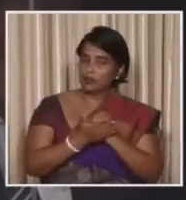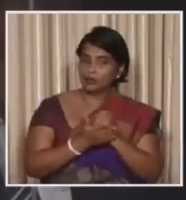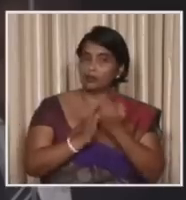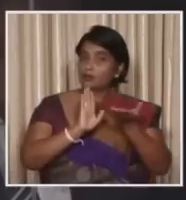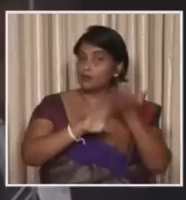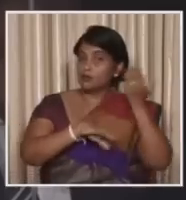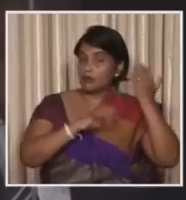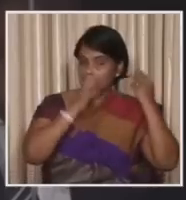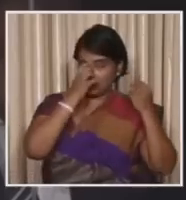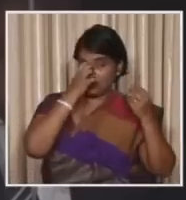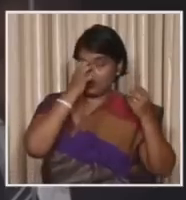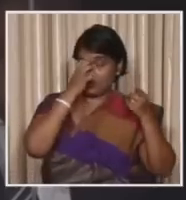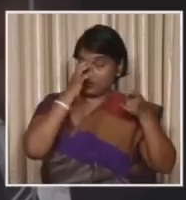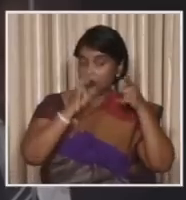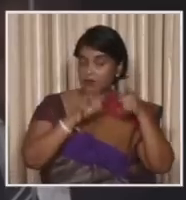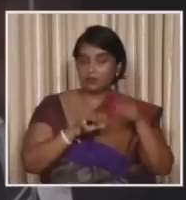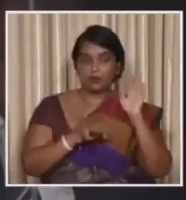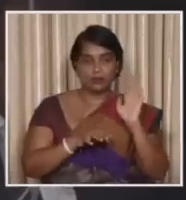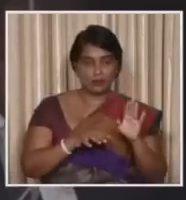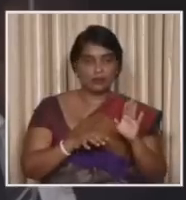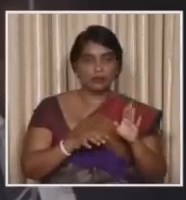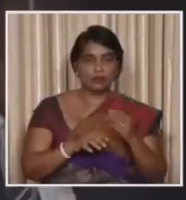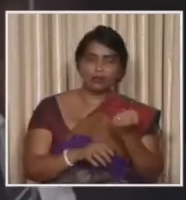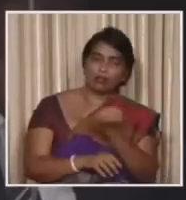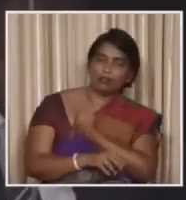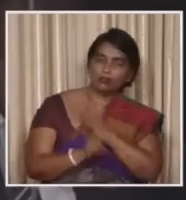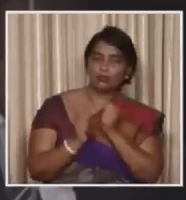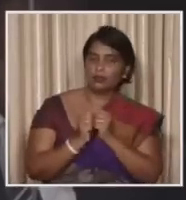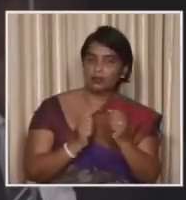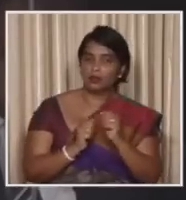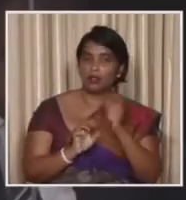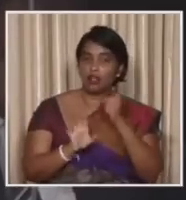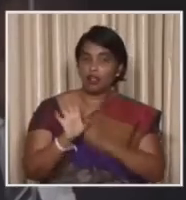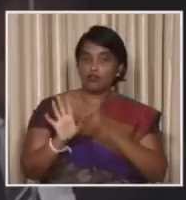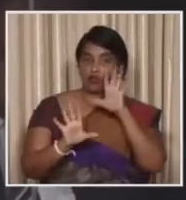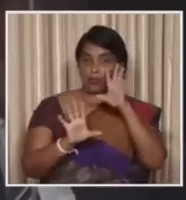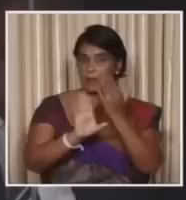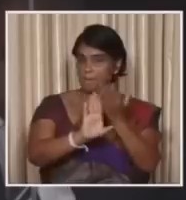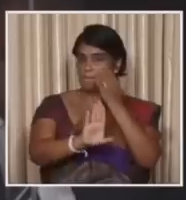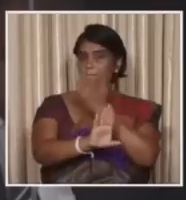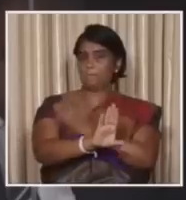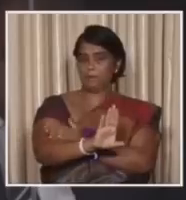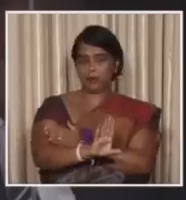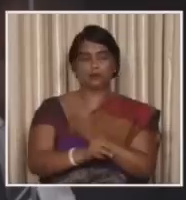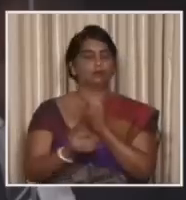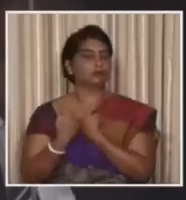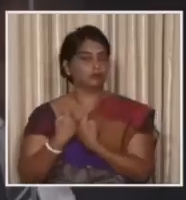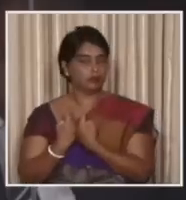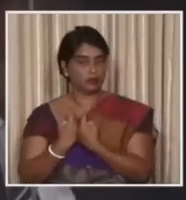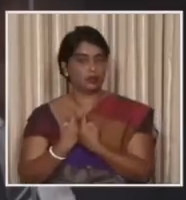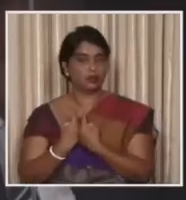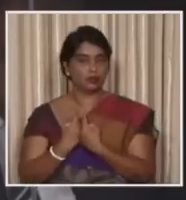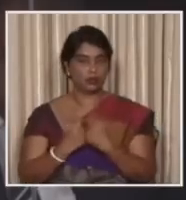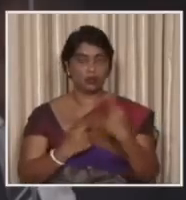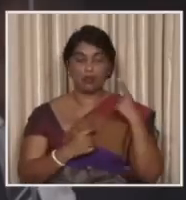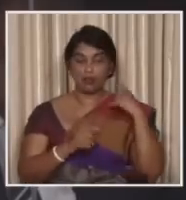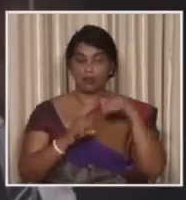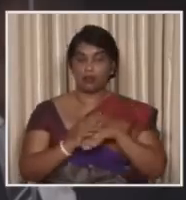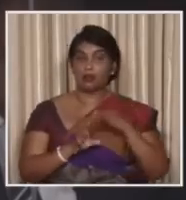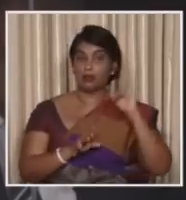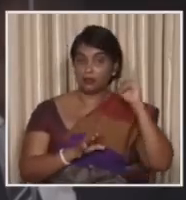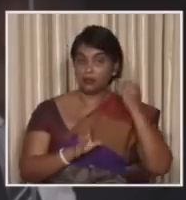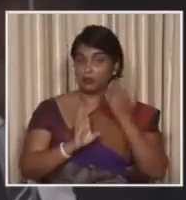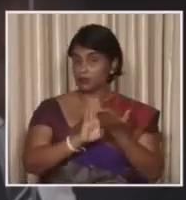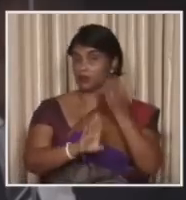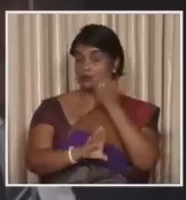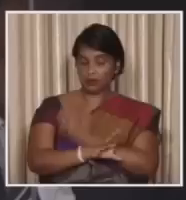අතීතයේ ඒගොල්ලොන්ගේ තිබුණ කැපවීම ගැන අවුරුදු 5ක් පිටිපස්සට ඒවා අධ්‍යයනය කරා. ඒ හිටපු රෙජිමේන්තු අධිපතිවරුන්ට කලින්